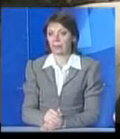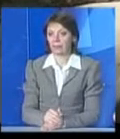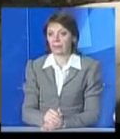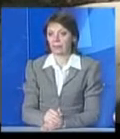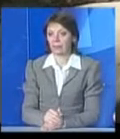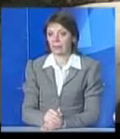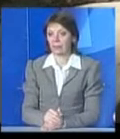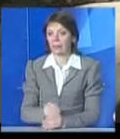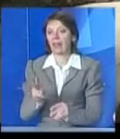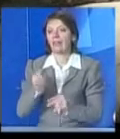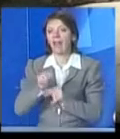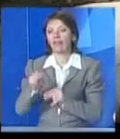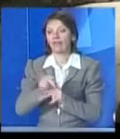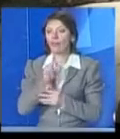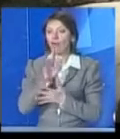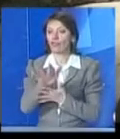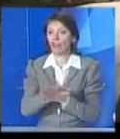щоб прощати,